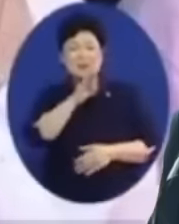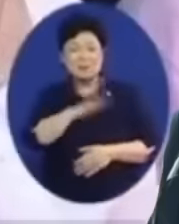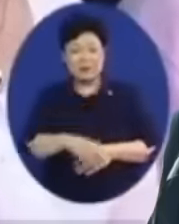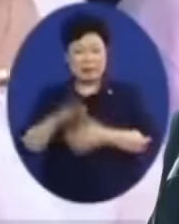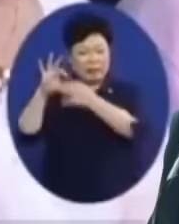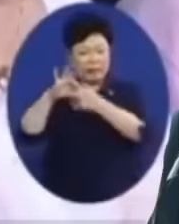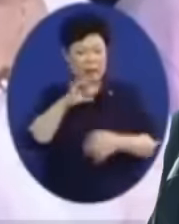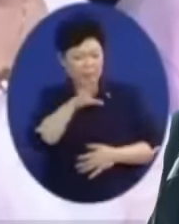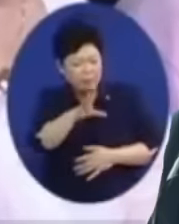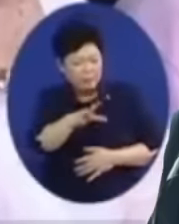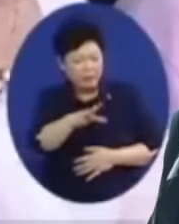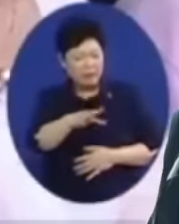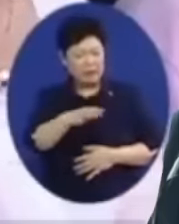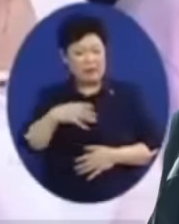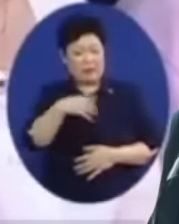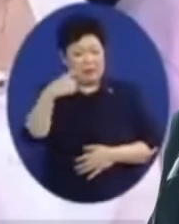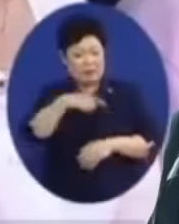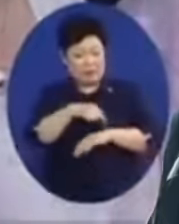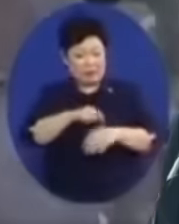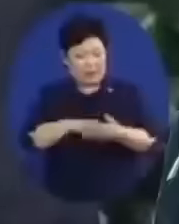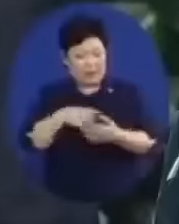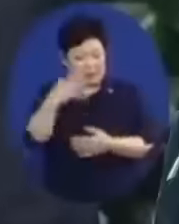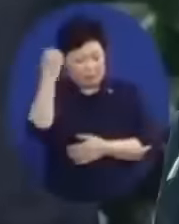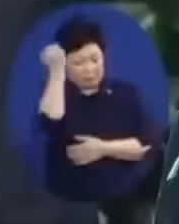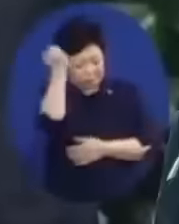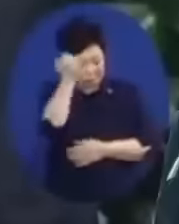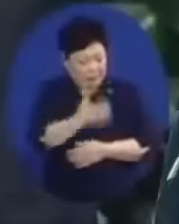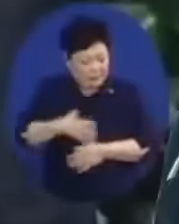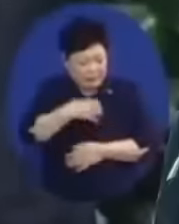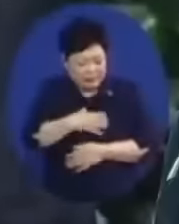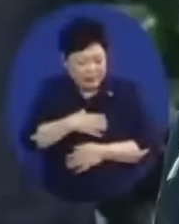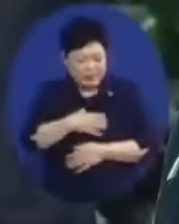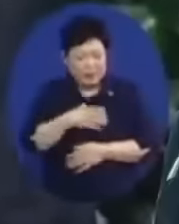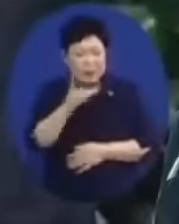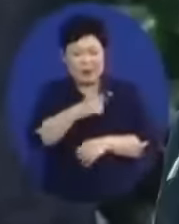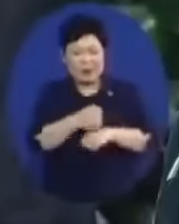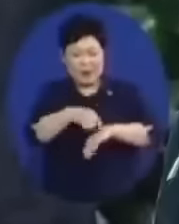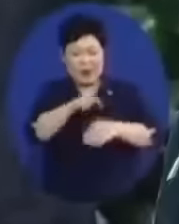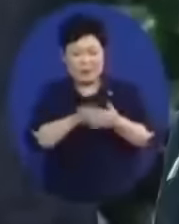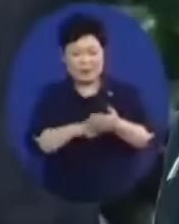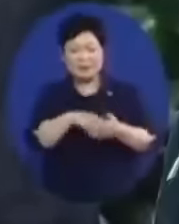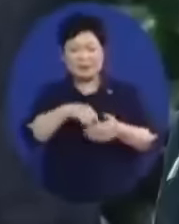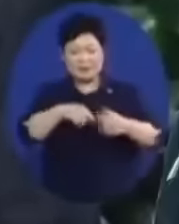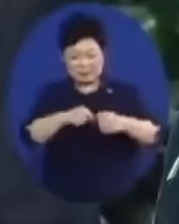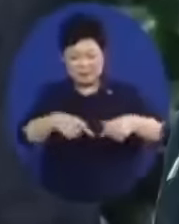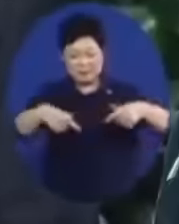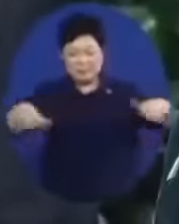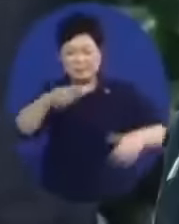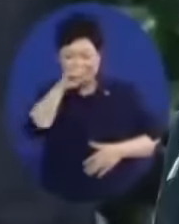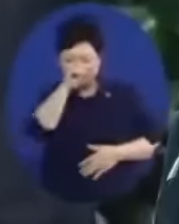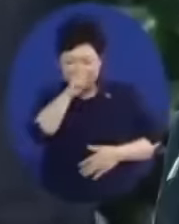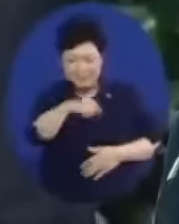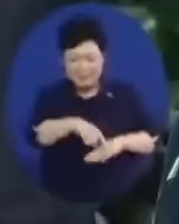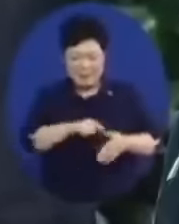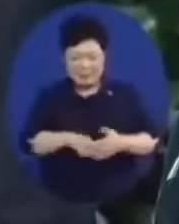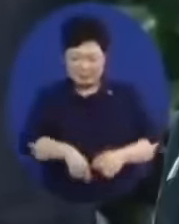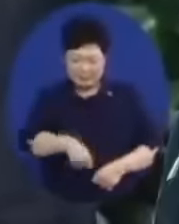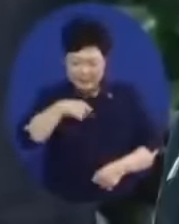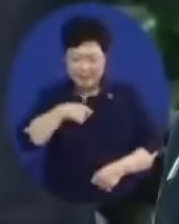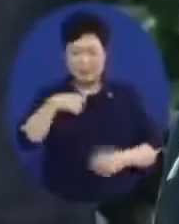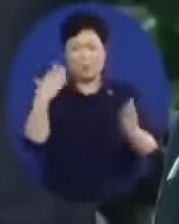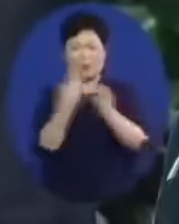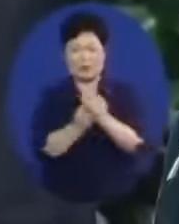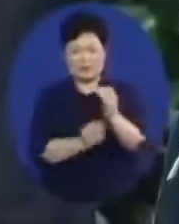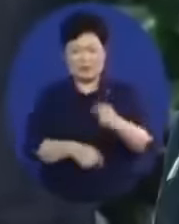계속 할 수가 없단 말이에요. 너무 괴로우니까. 그러니 점점 착해지고 정직해지기 시작해서 나중에는 완전히